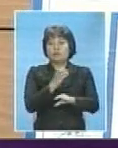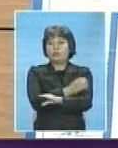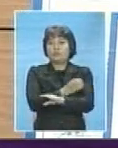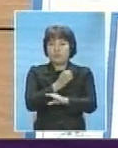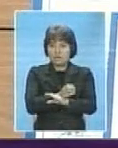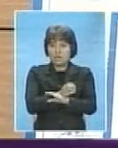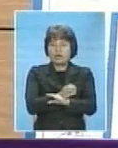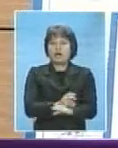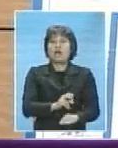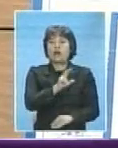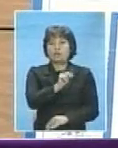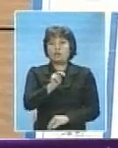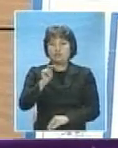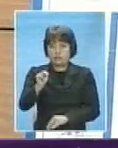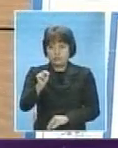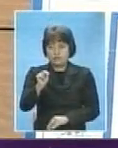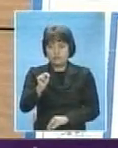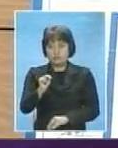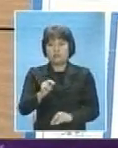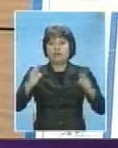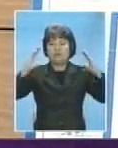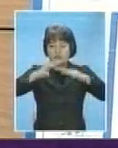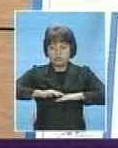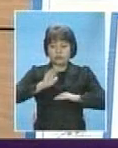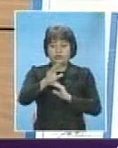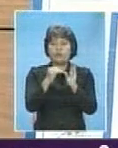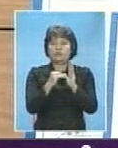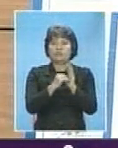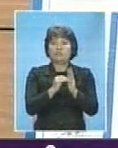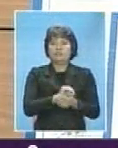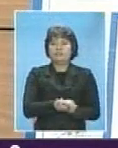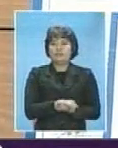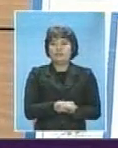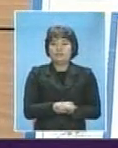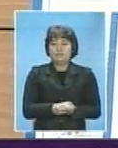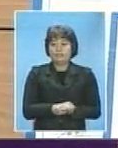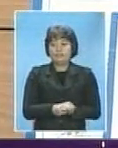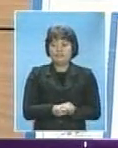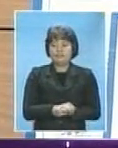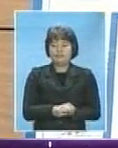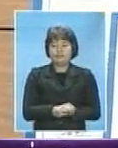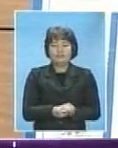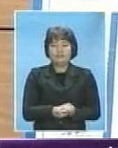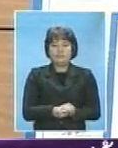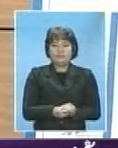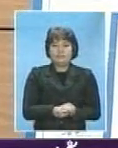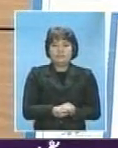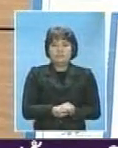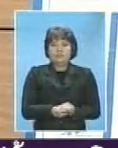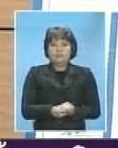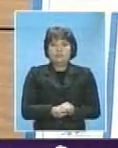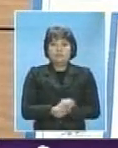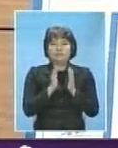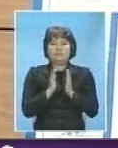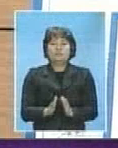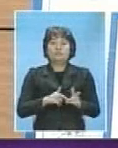นนทบุรีและฝั่งทนของกรุงเทพมหานครครับเรื่องนี้ไม่ได้หมายความว่าพี่น้องประชาชนที่อาศัยอ